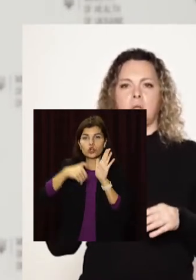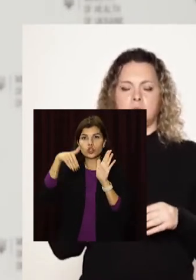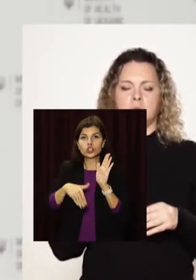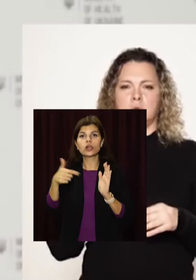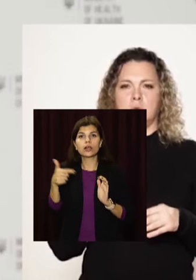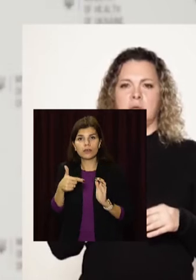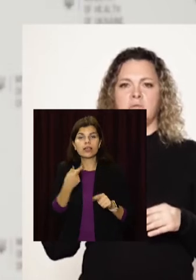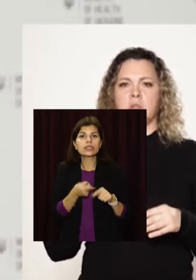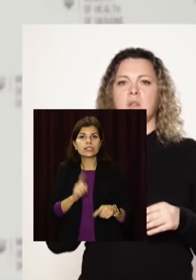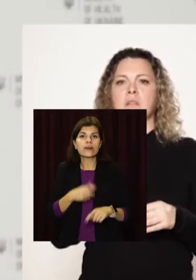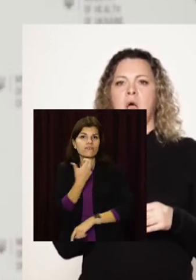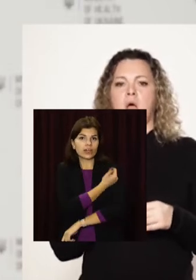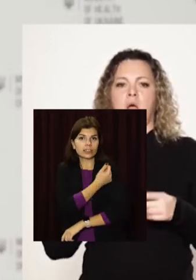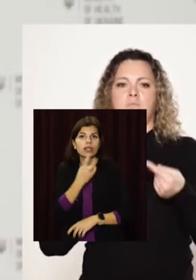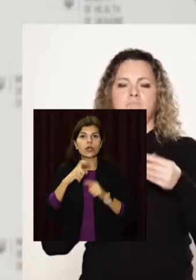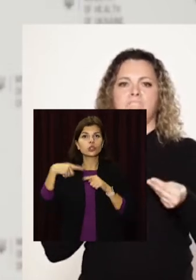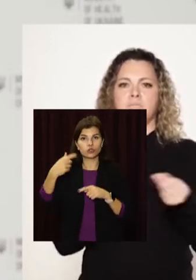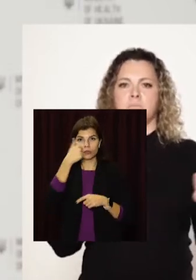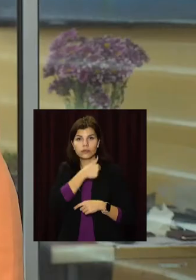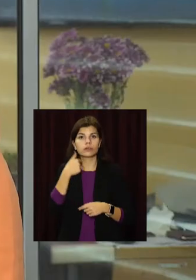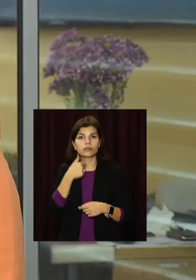1 600 000 гривень. Це вакцини на наступний рік.